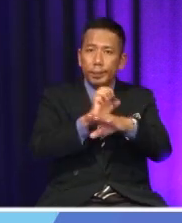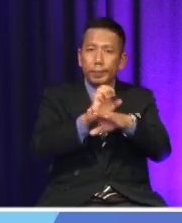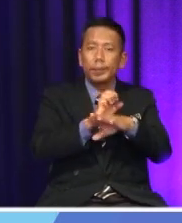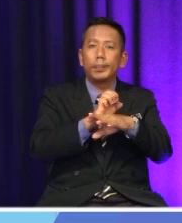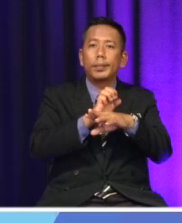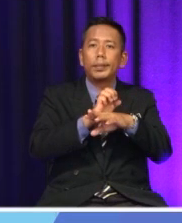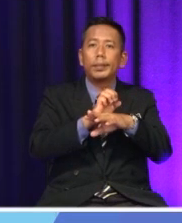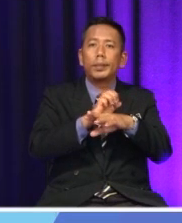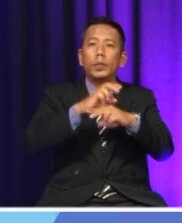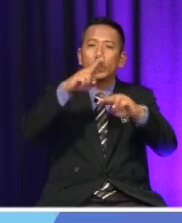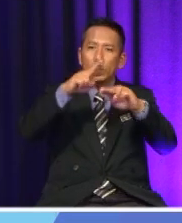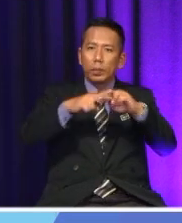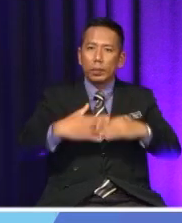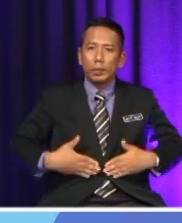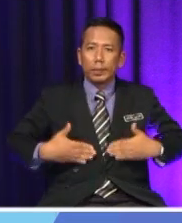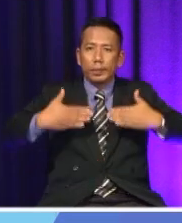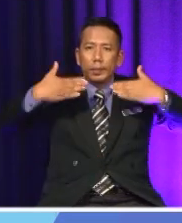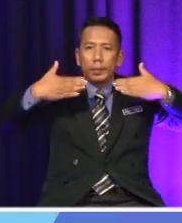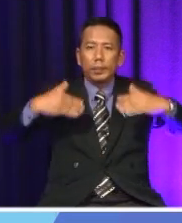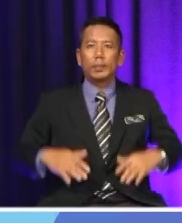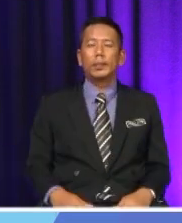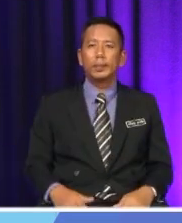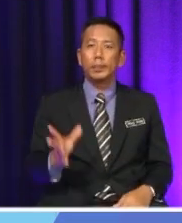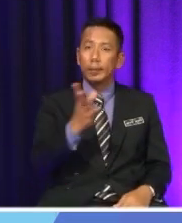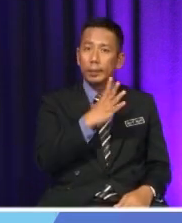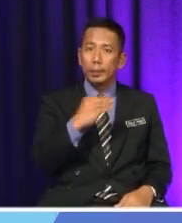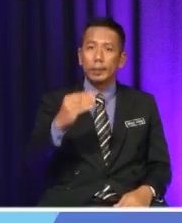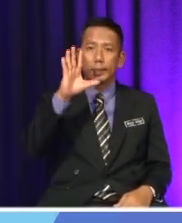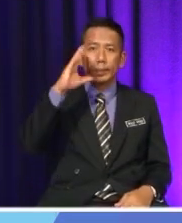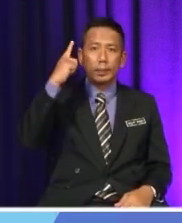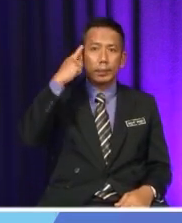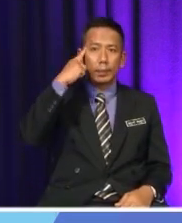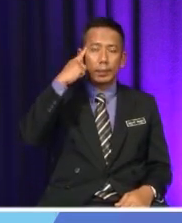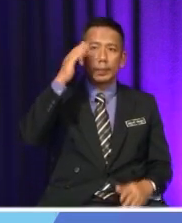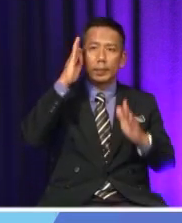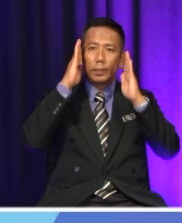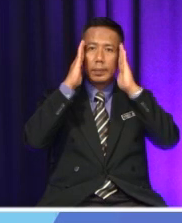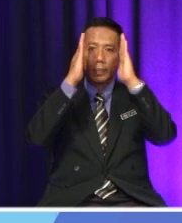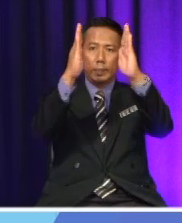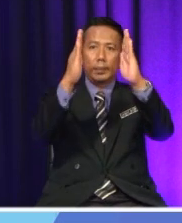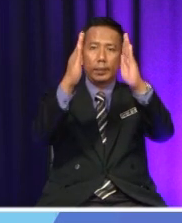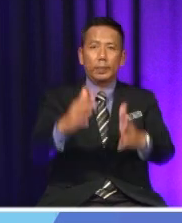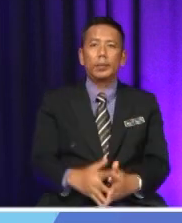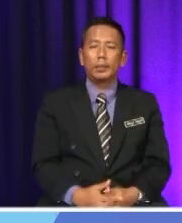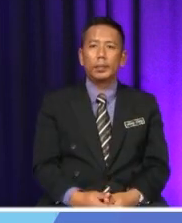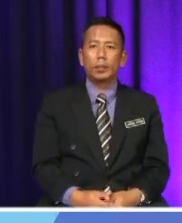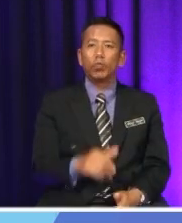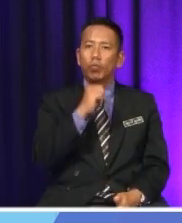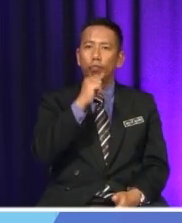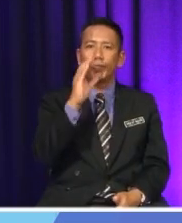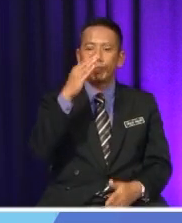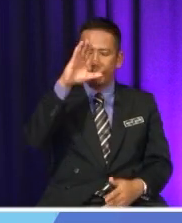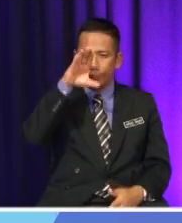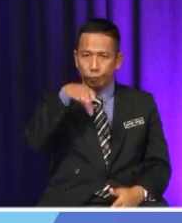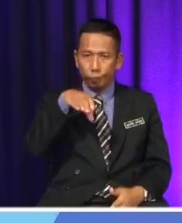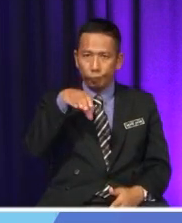dalam keadaan duduk menegak kan kemudian dalam keadaan kepala memang arah ke hadapan cenderung kehadapan bukanlah arah